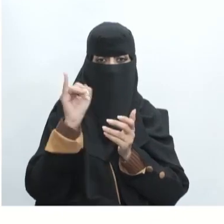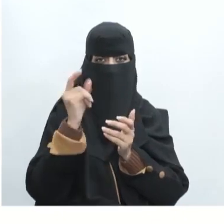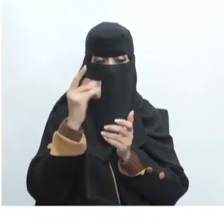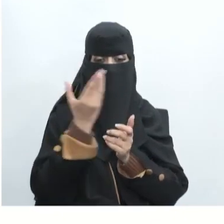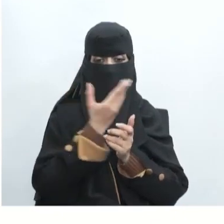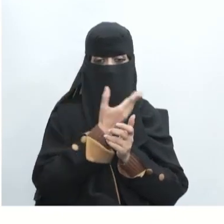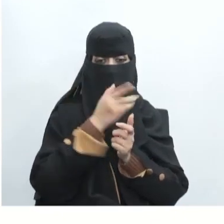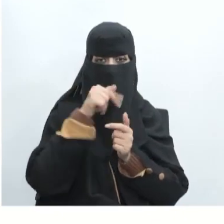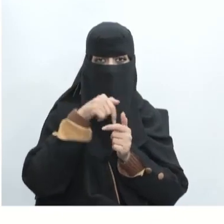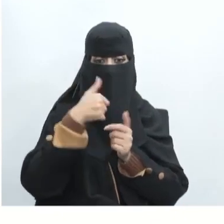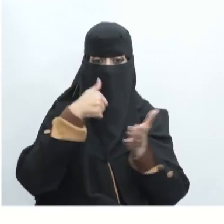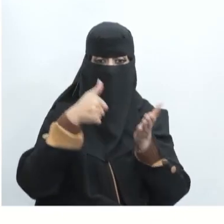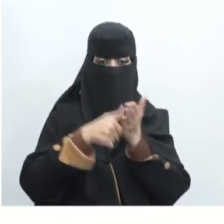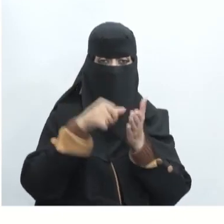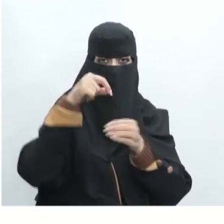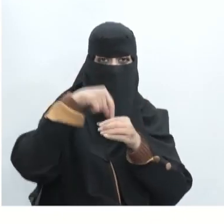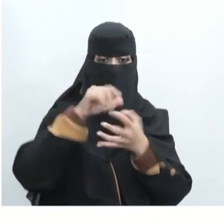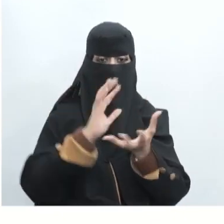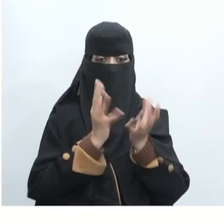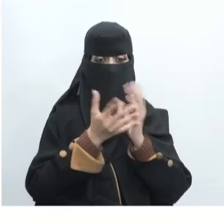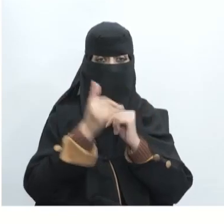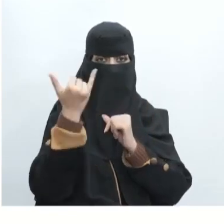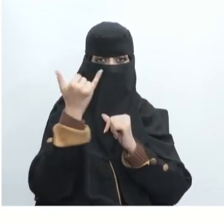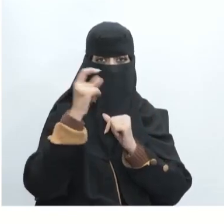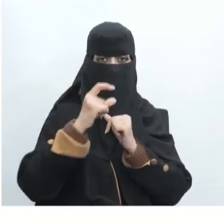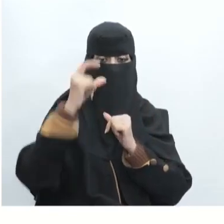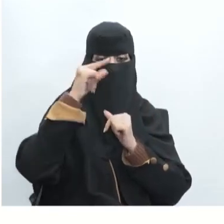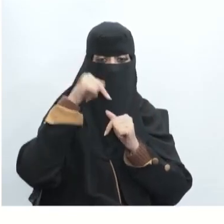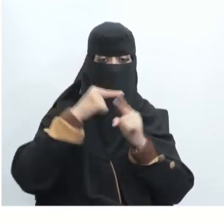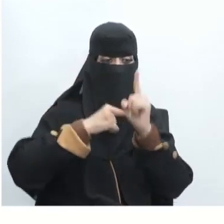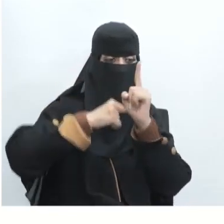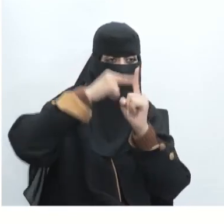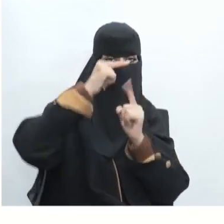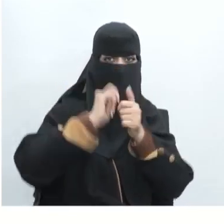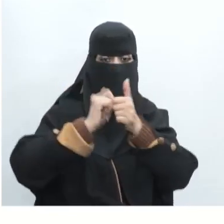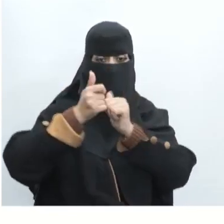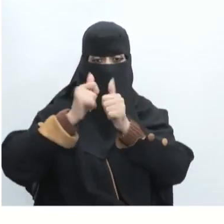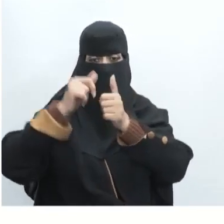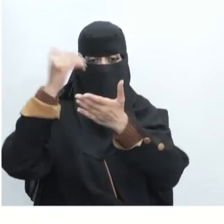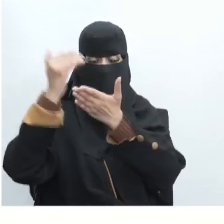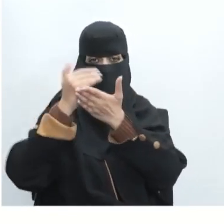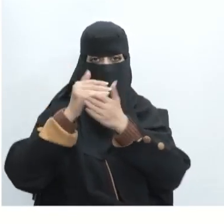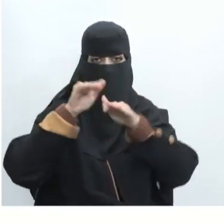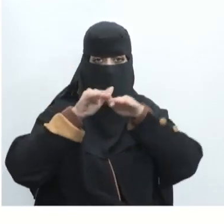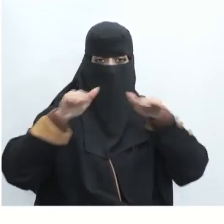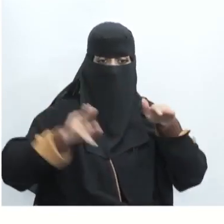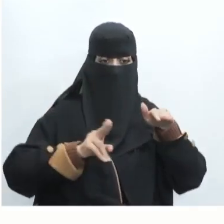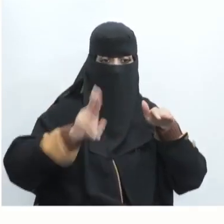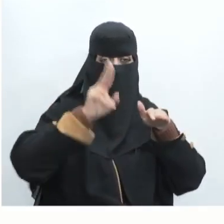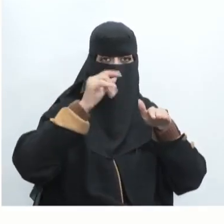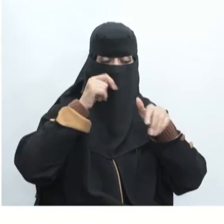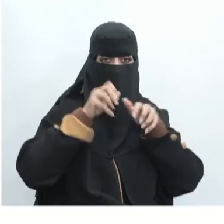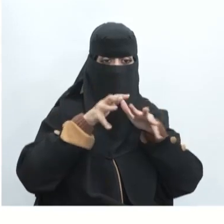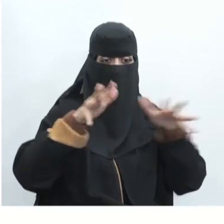فقره الف من اثار الاميه ومن نتائج الاميه هل هي ارتفاع التنافسيه امر كود التنميه ام